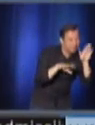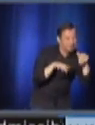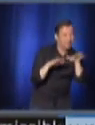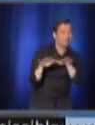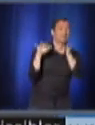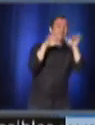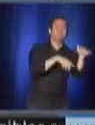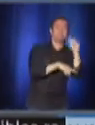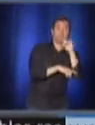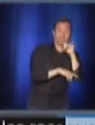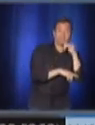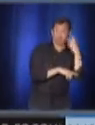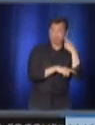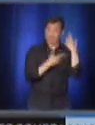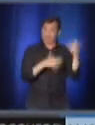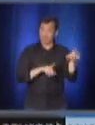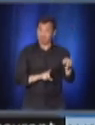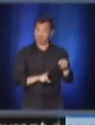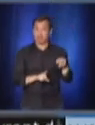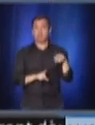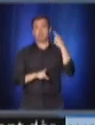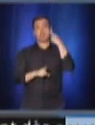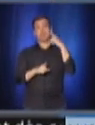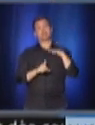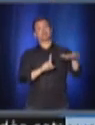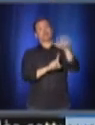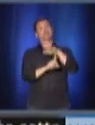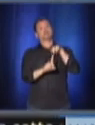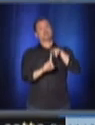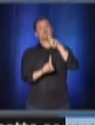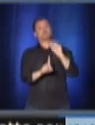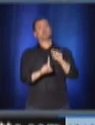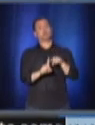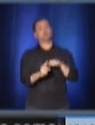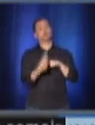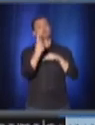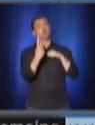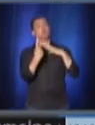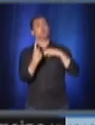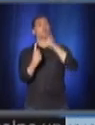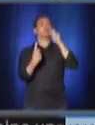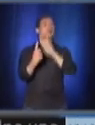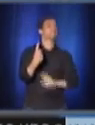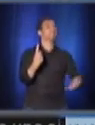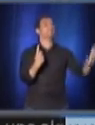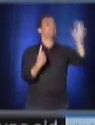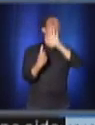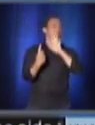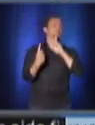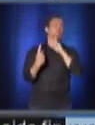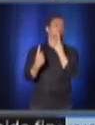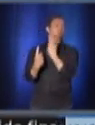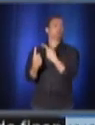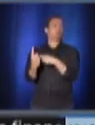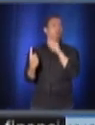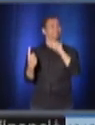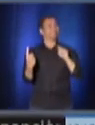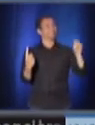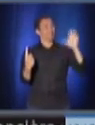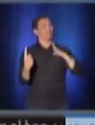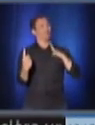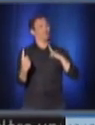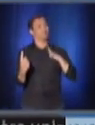depuis, honnêtement, je suis convaincu que la situation qui a été vécue à Montérégie n'est pas la seule. Il doit y en avoir ailleurs au Québec. Fait que là, je pense que le message